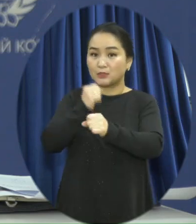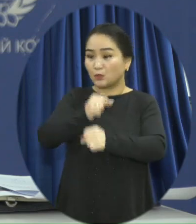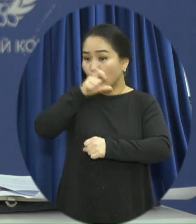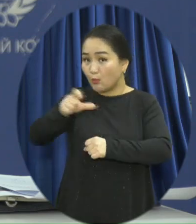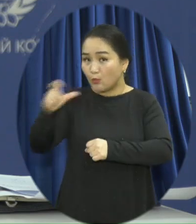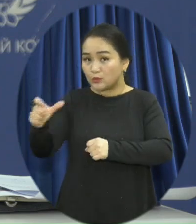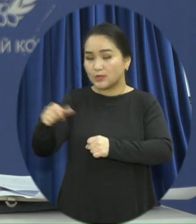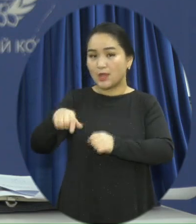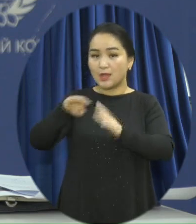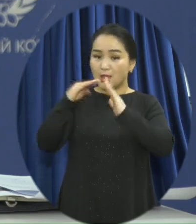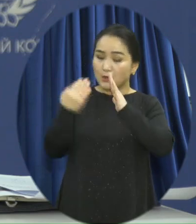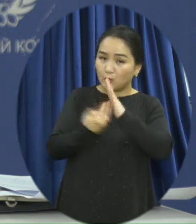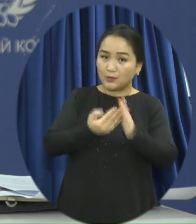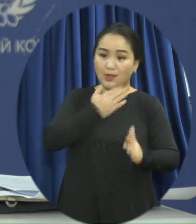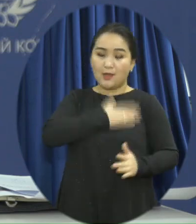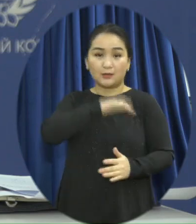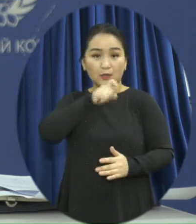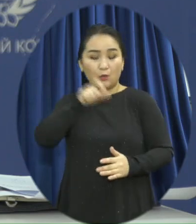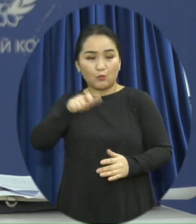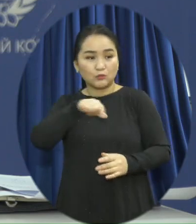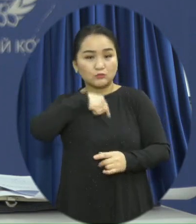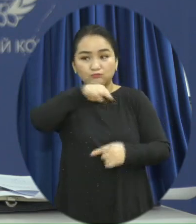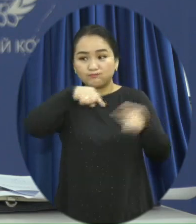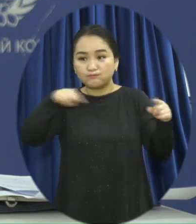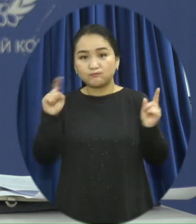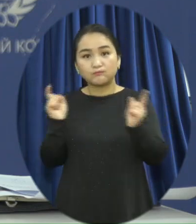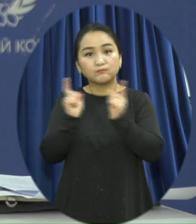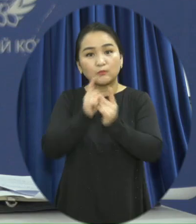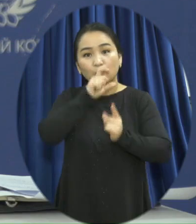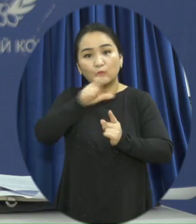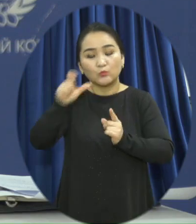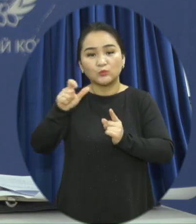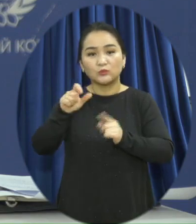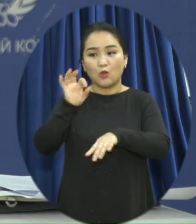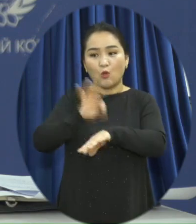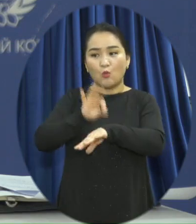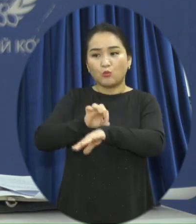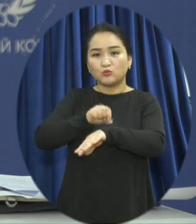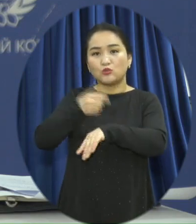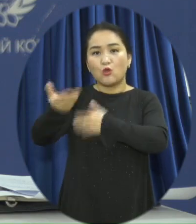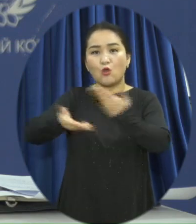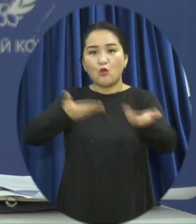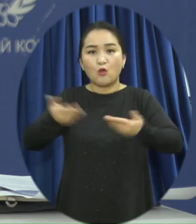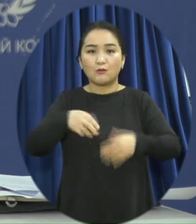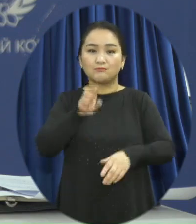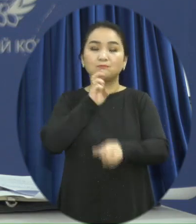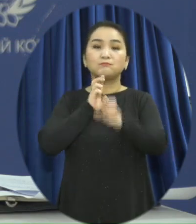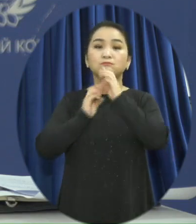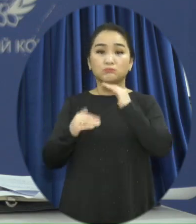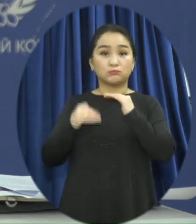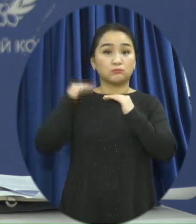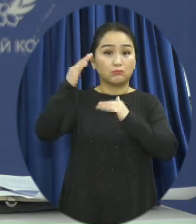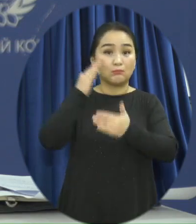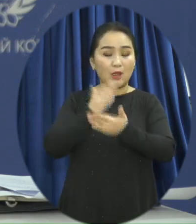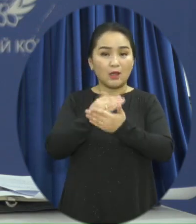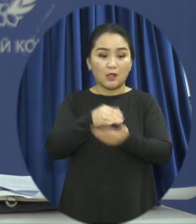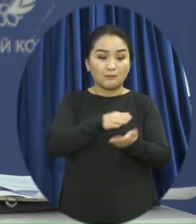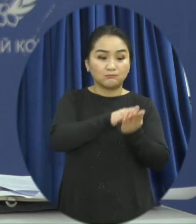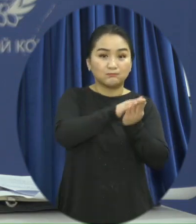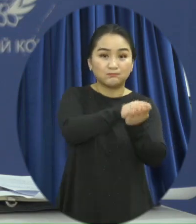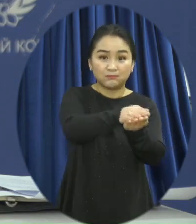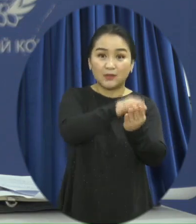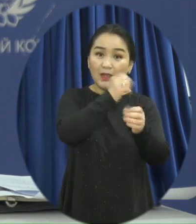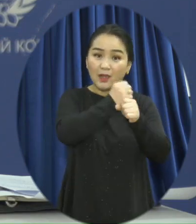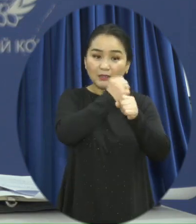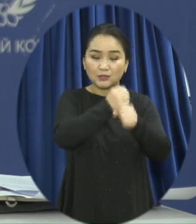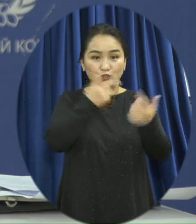энэ одоо улсуудаа одоо халдварт өртүүлэх эрсдэл өндөр байна. Ялангуяа буйны ажлыг зохион байгуулахад бол олон